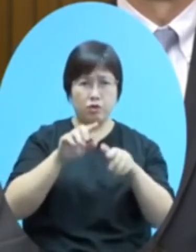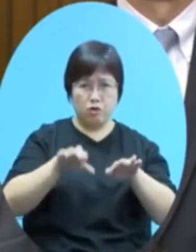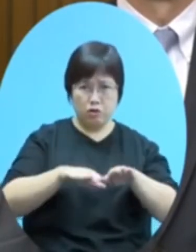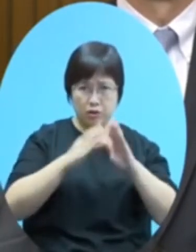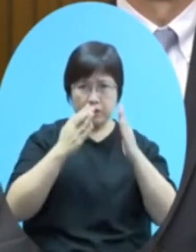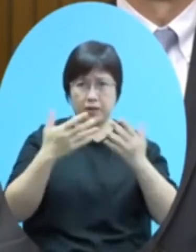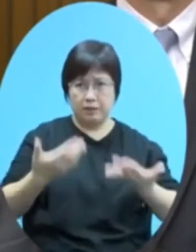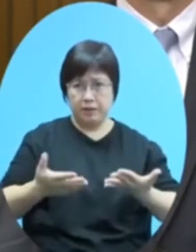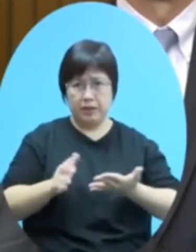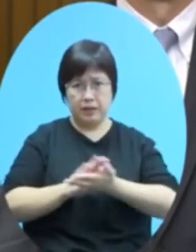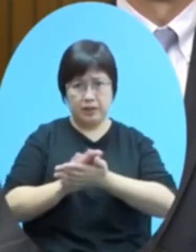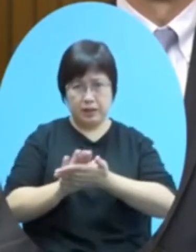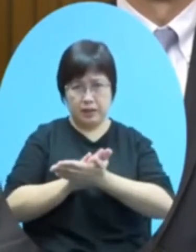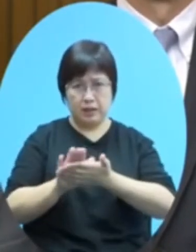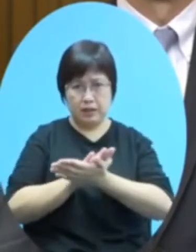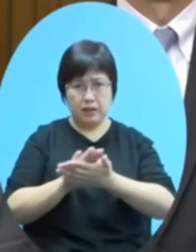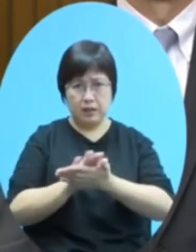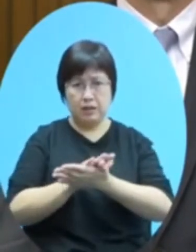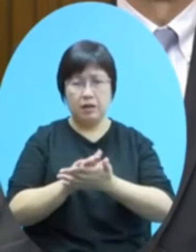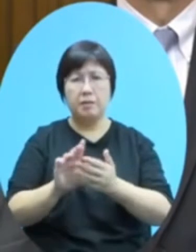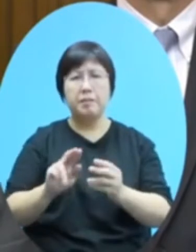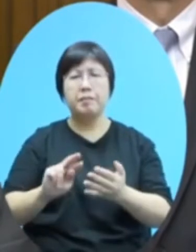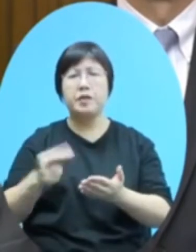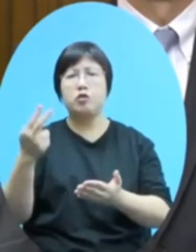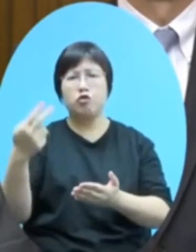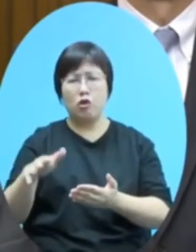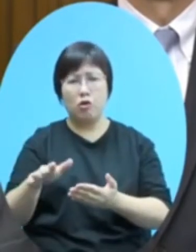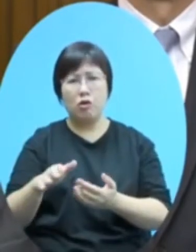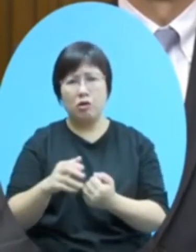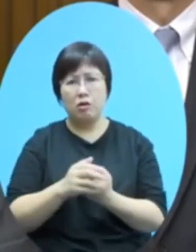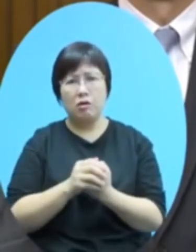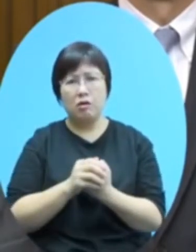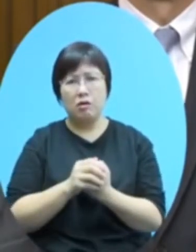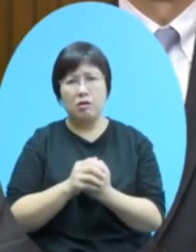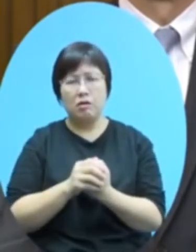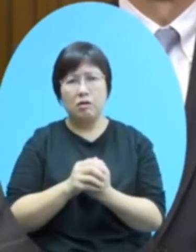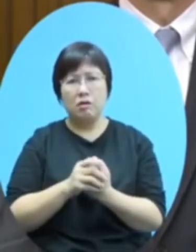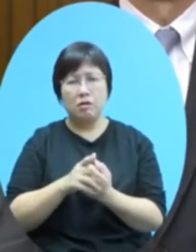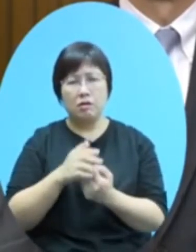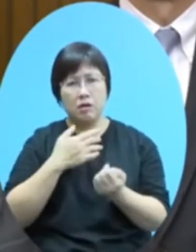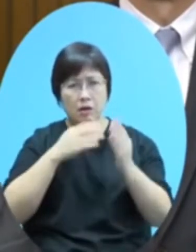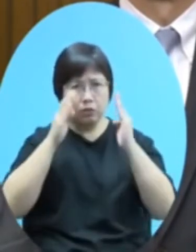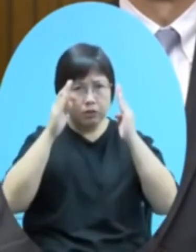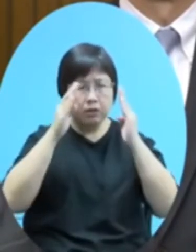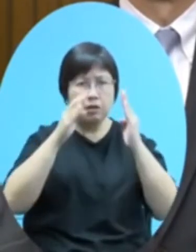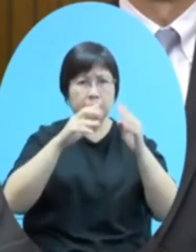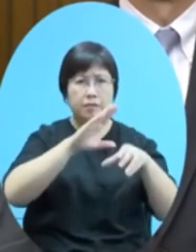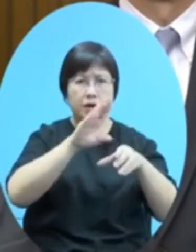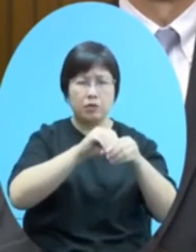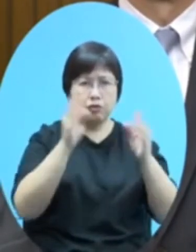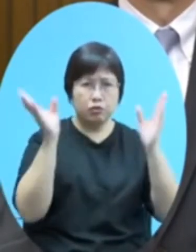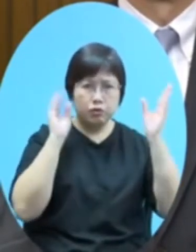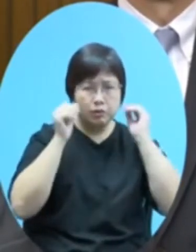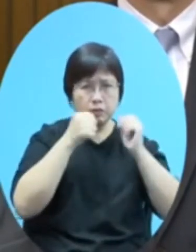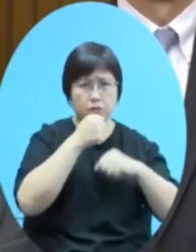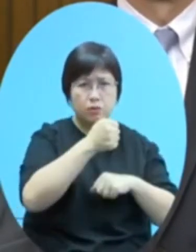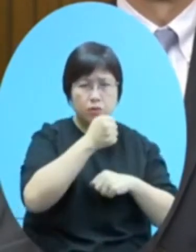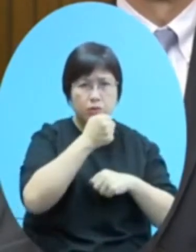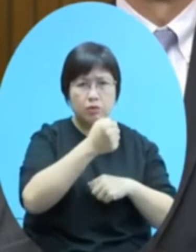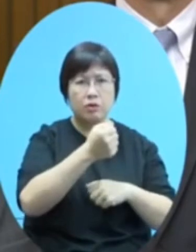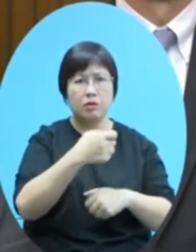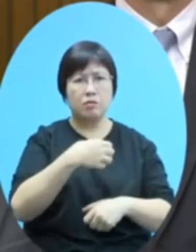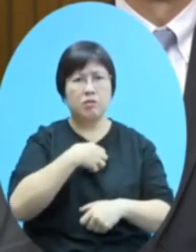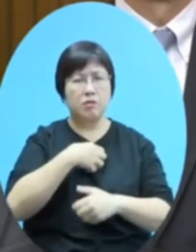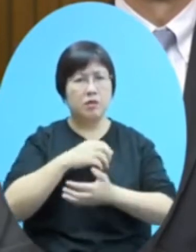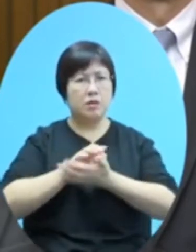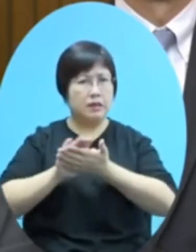这件事件已经是变了质。我留意包括有一些传媒的报道都认为